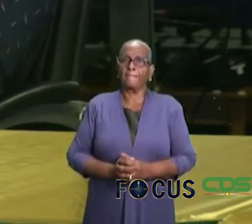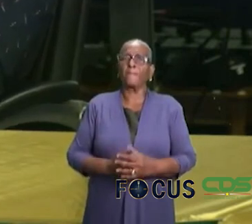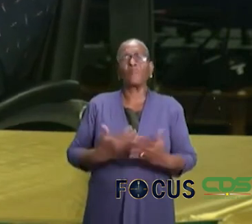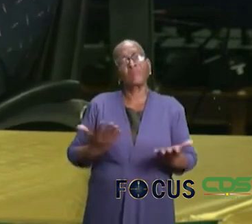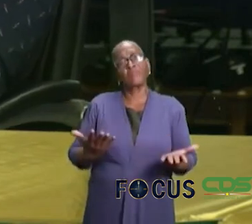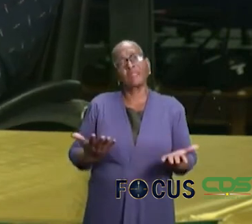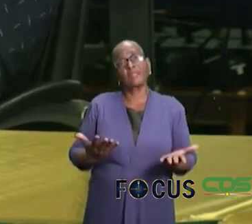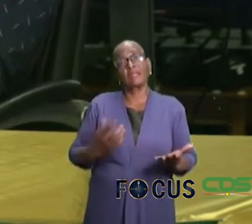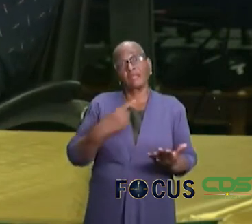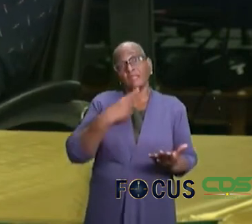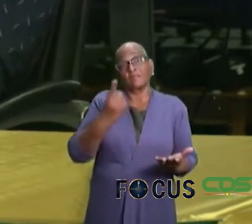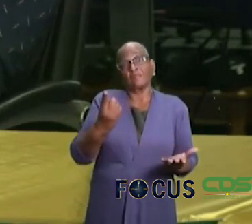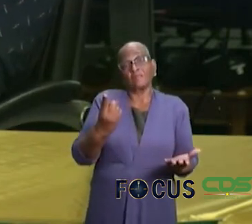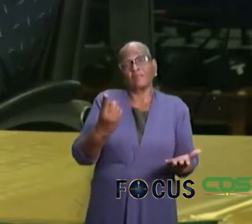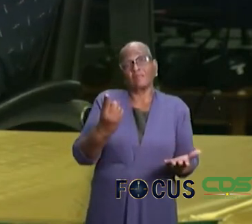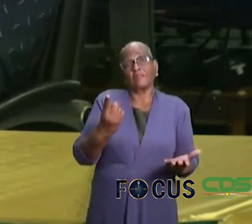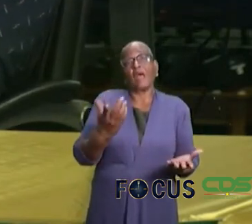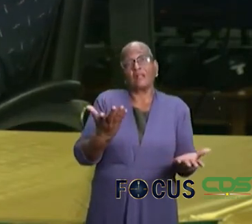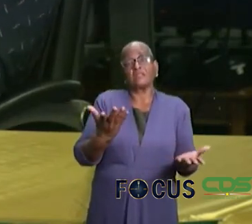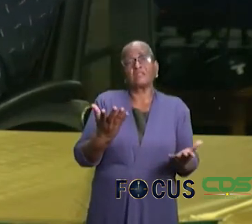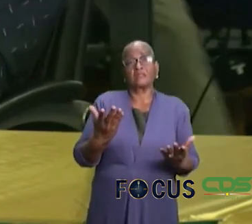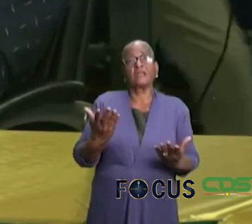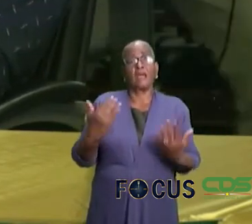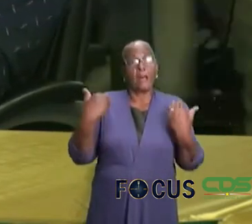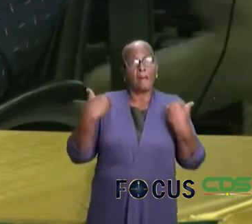Maar de presentatie is available als jullie dat willen hebben.